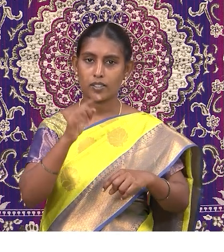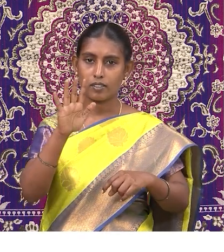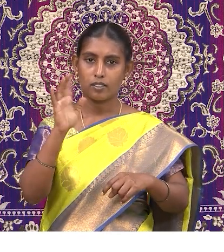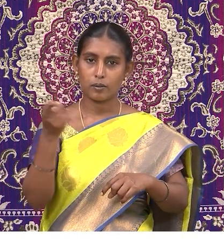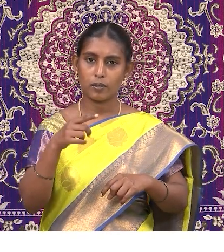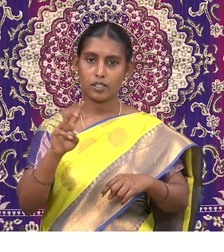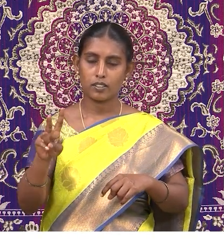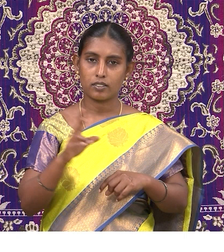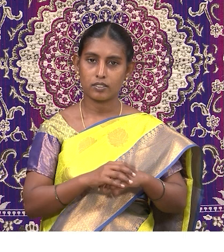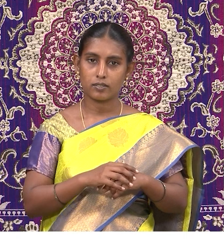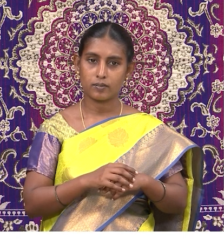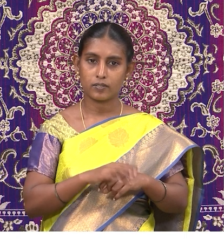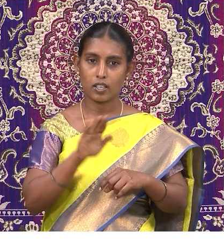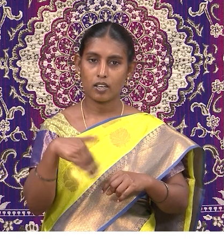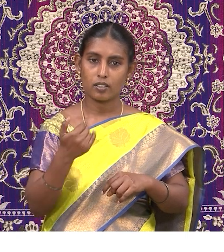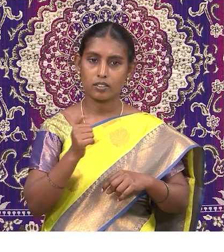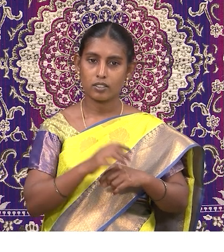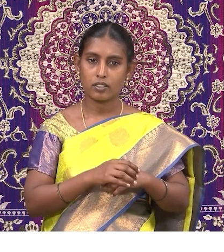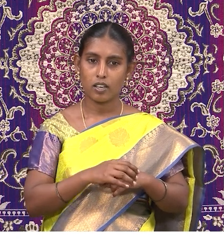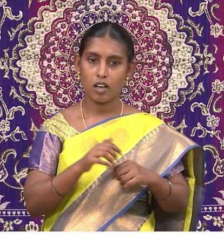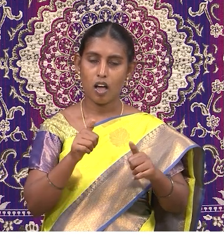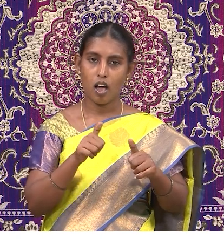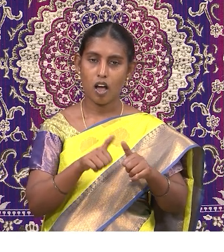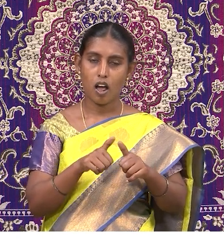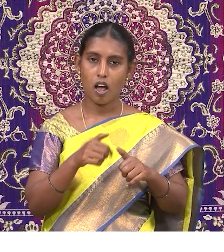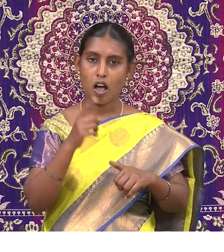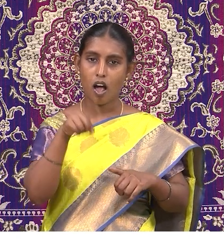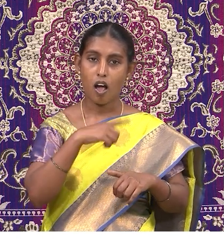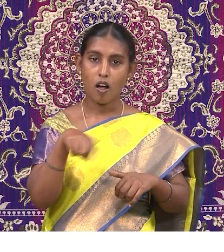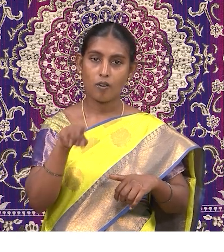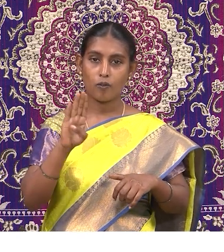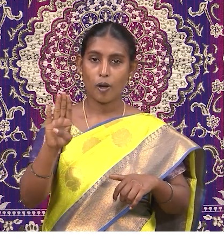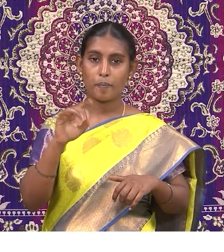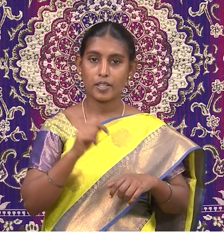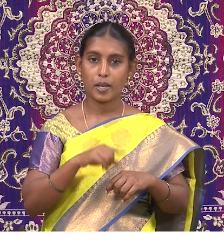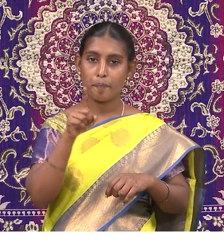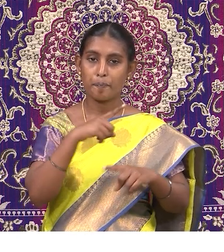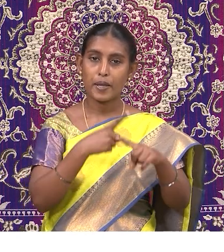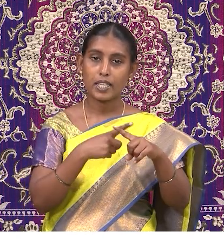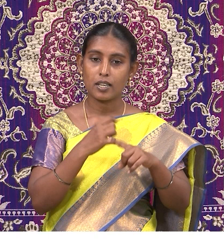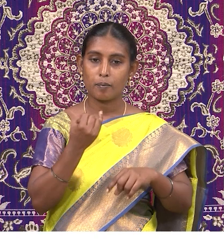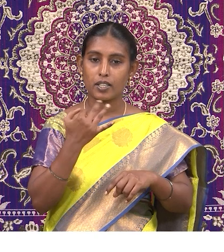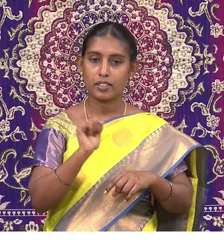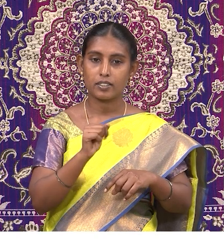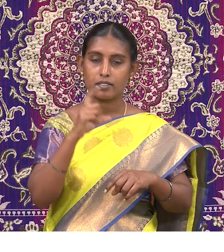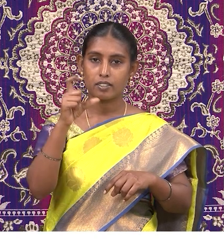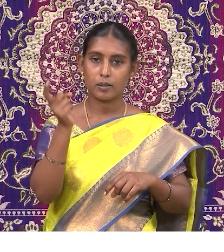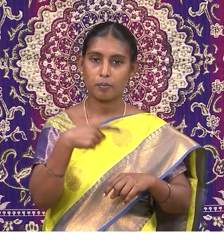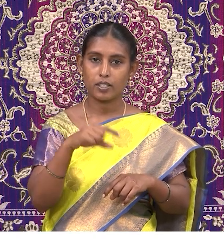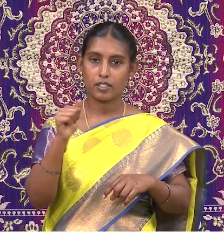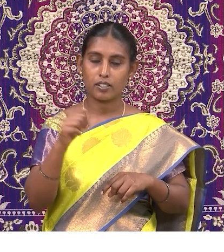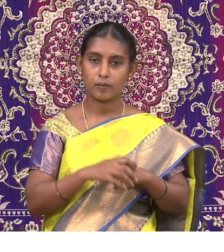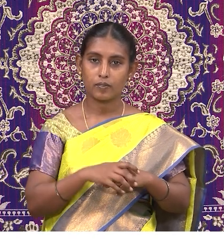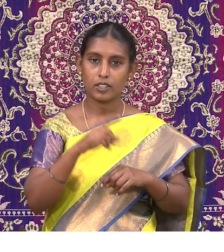தானே. அடுத்தது ஆல்ஃபா பீட்டா, இது மூலங்களின் பெருக்கற் பலன், c/a ஃபார்முலா. சி